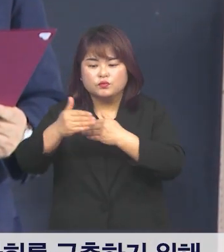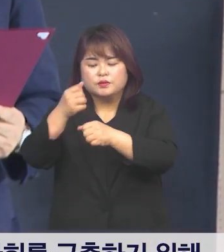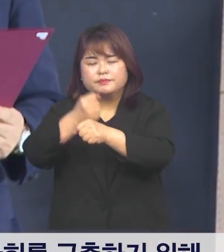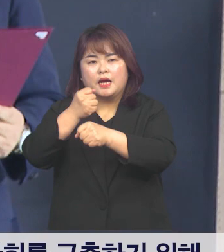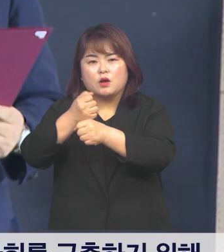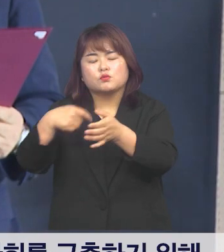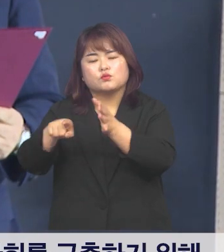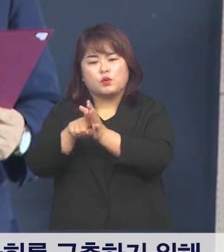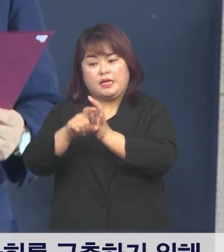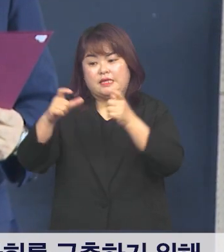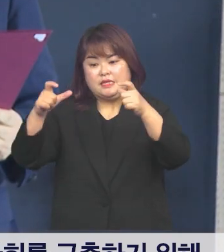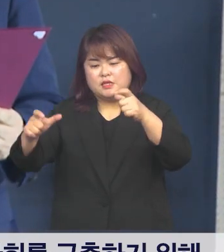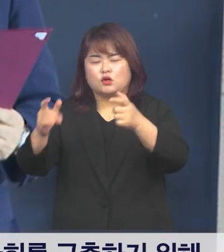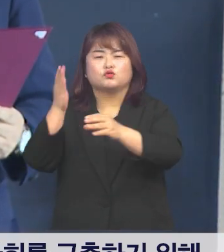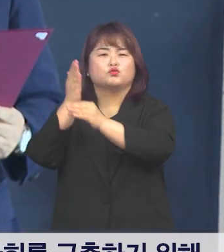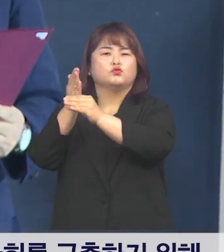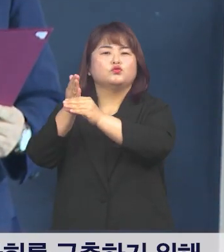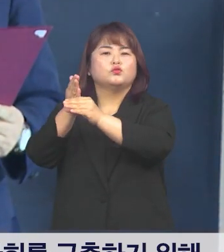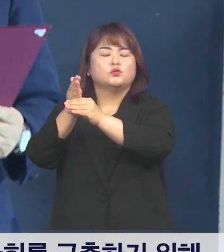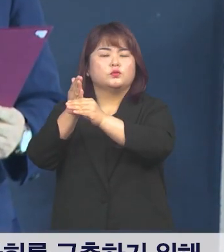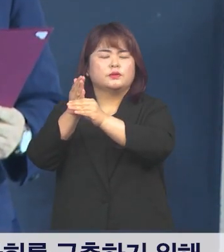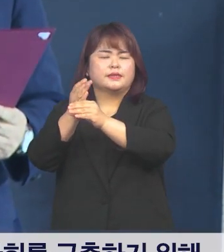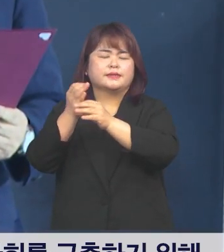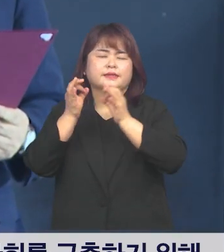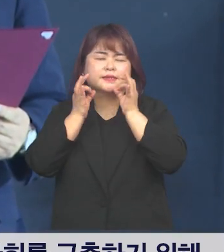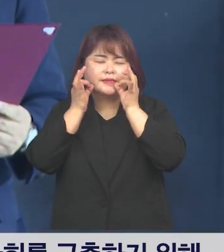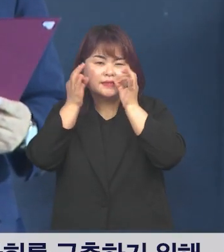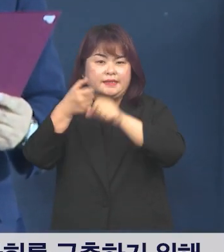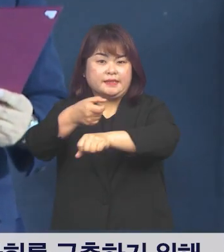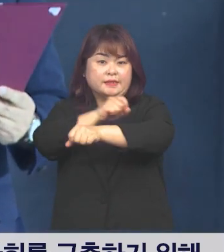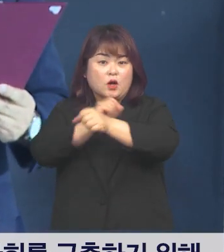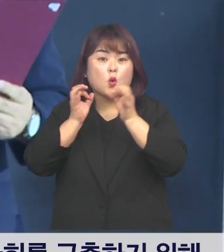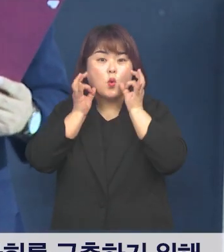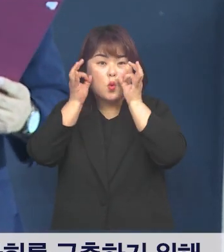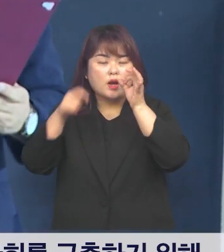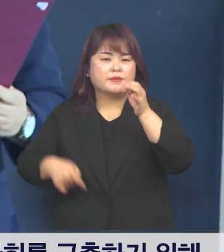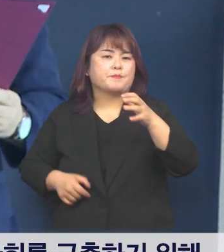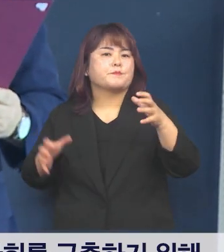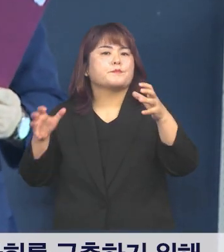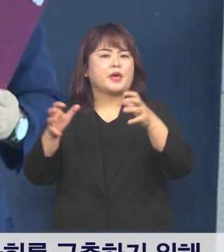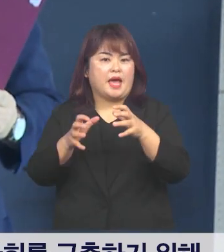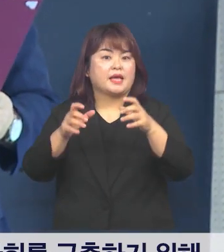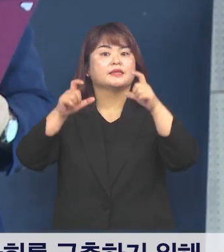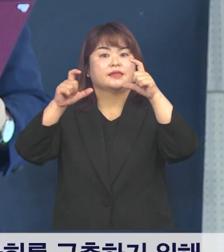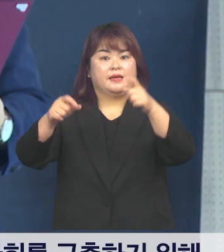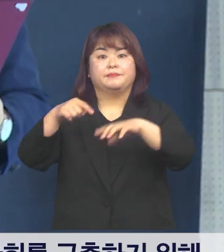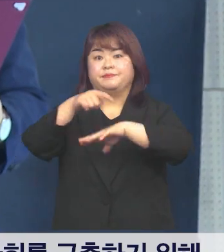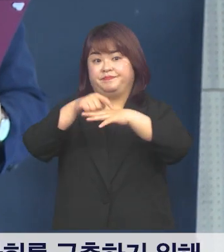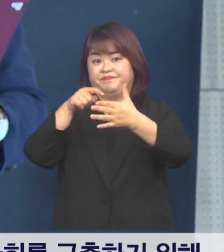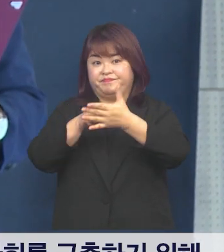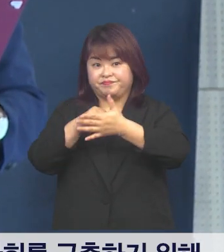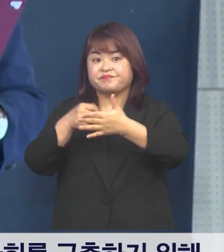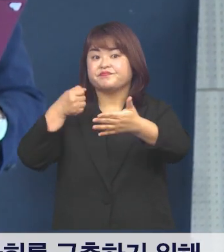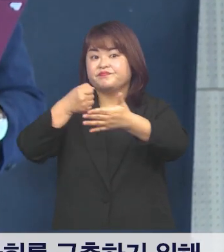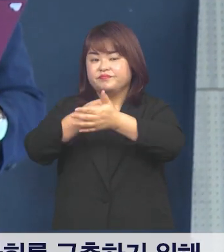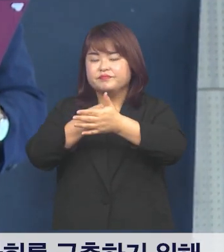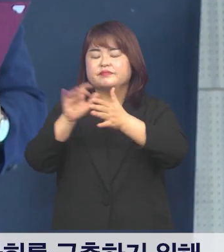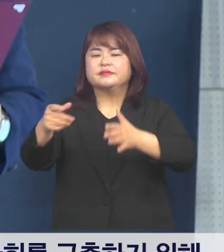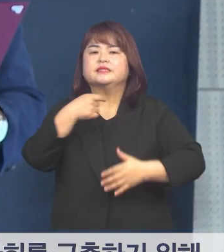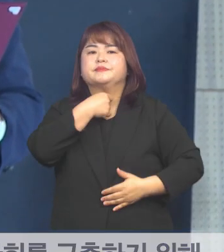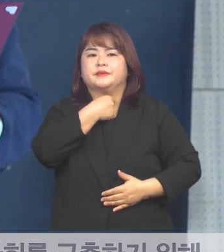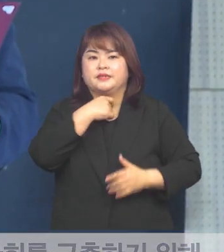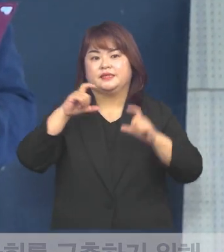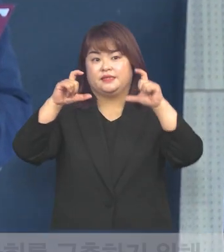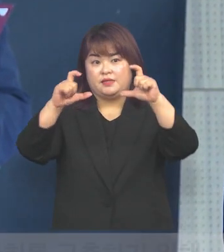위해 지역이 중심이 되어 적극 노력하고 협력할 것을 다짐하며 다음과